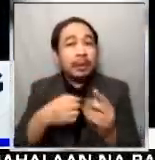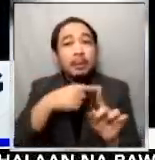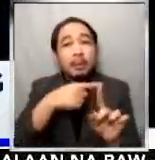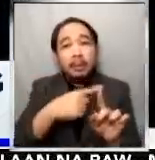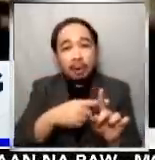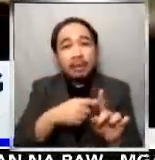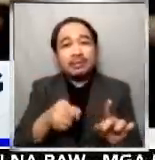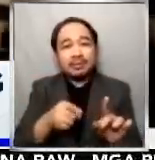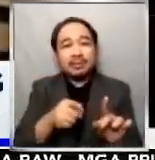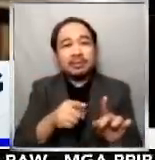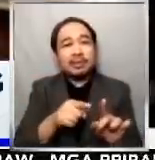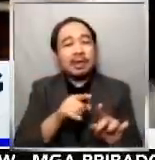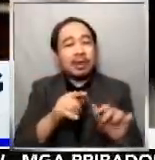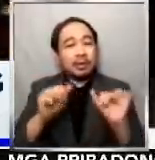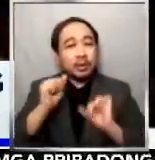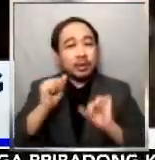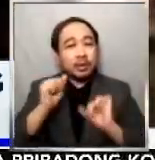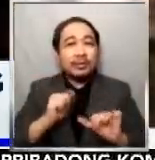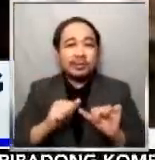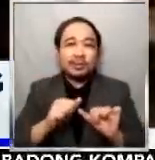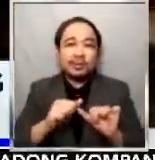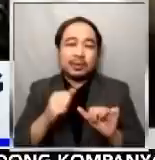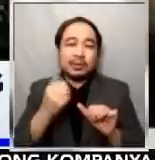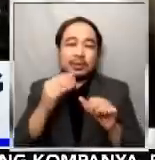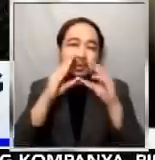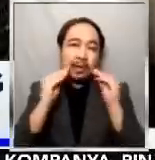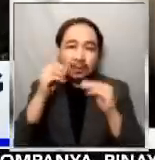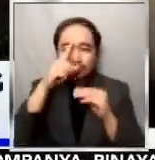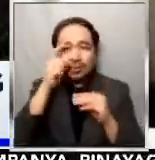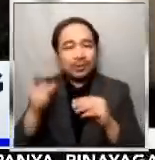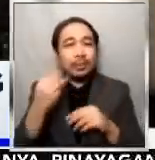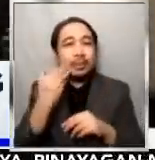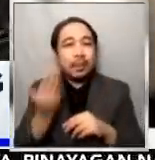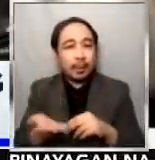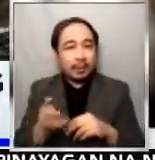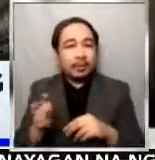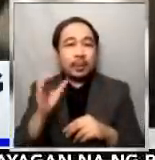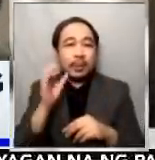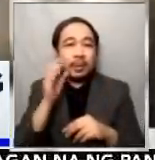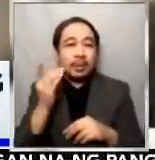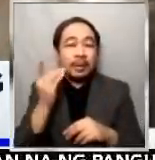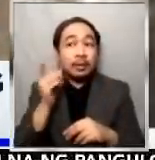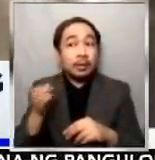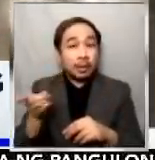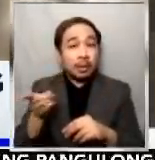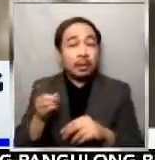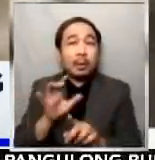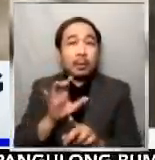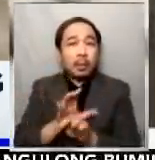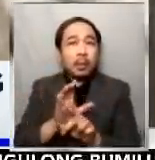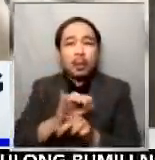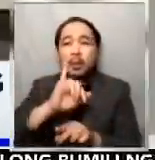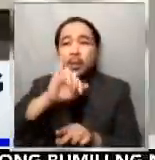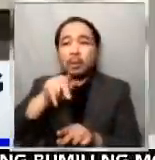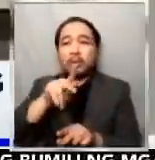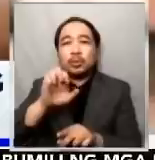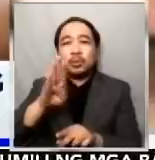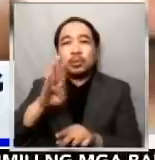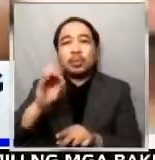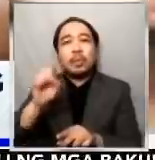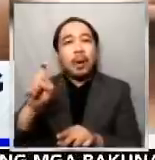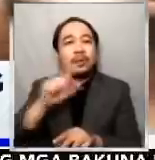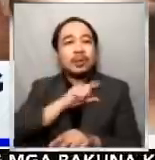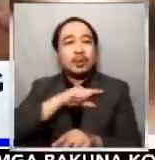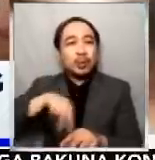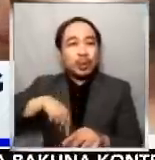sa pagpanaw ng singer. Nakilala si Claire bilang isa sa mga jukebox queen ng Pilipinas, kasama sina